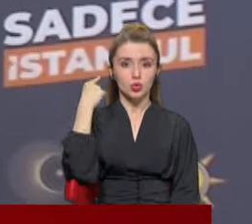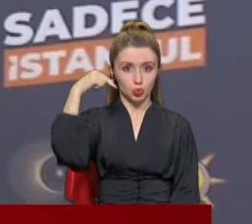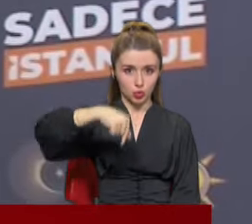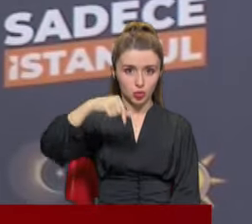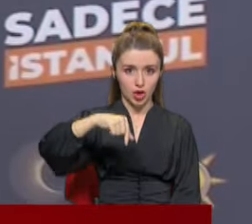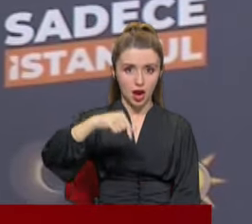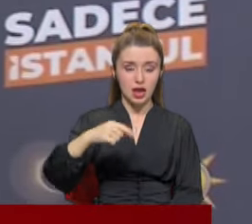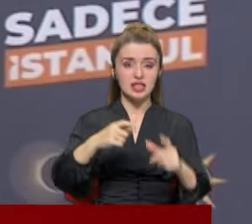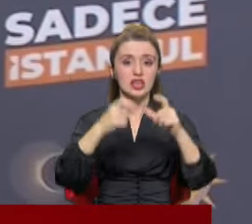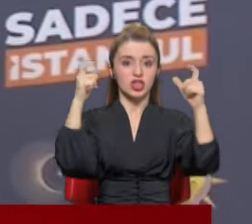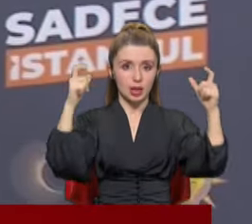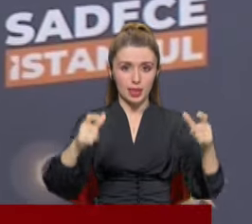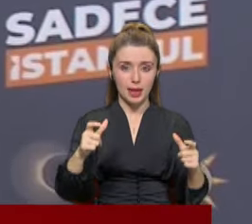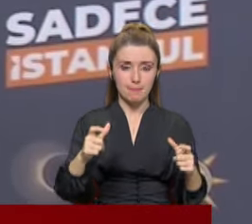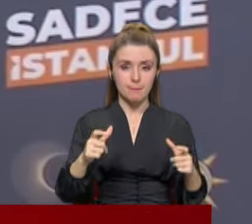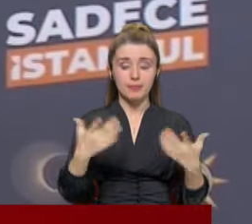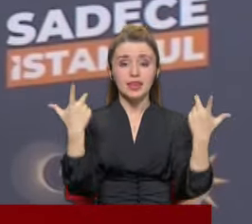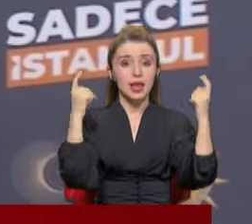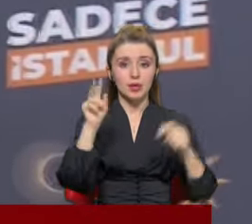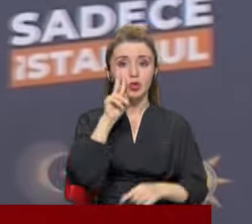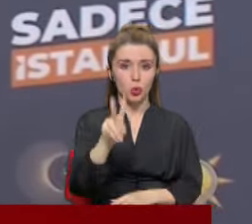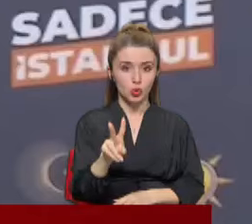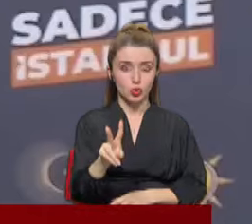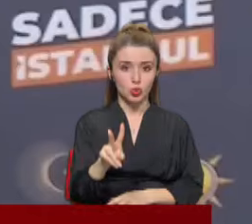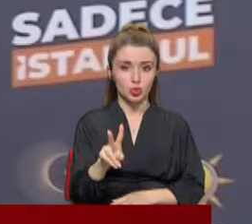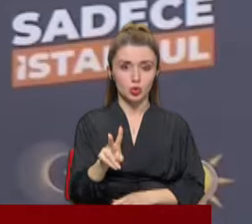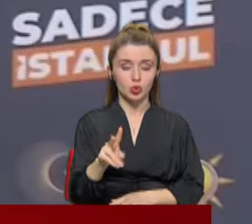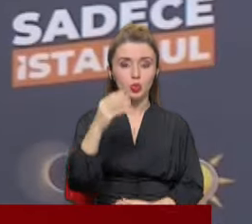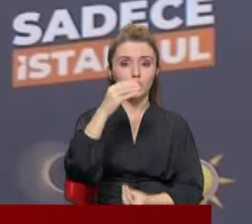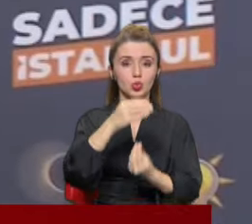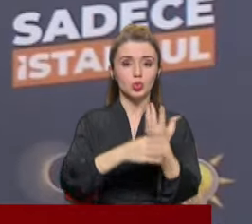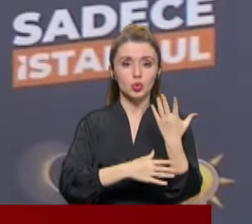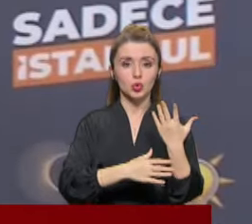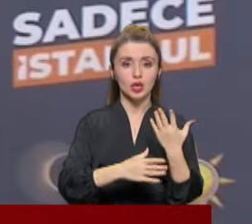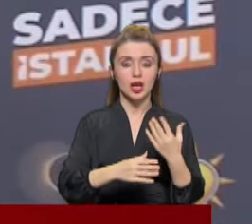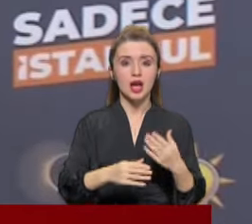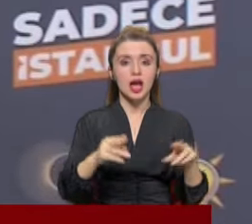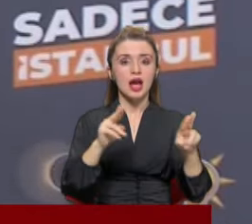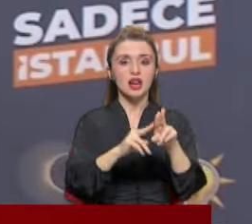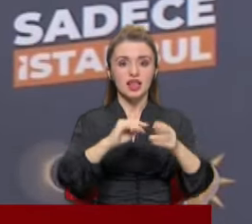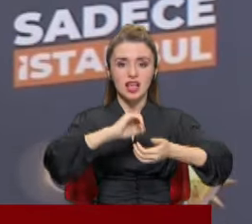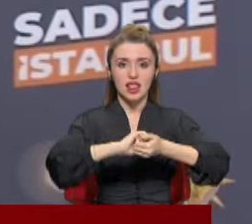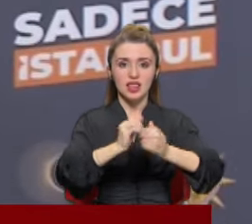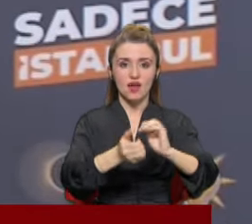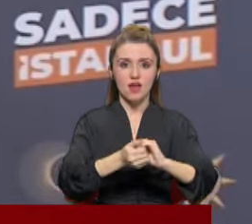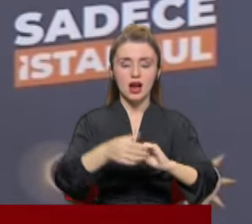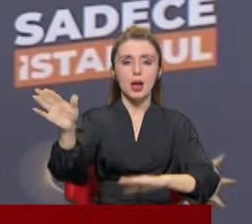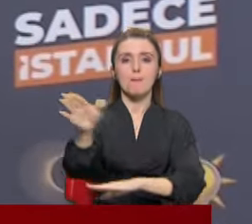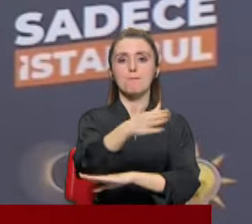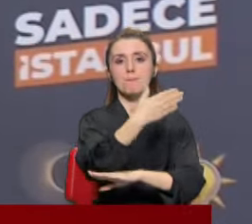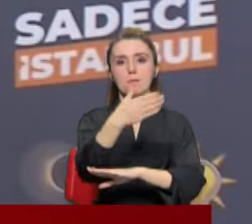burada Sancaktepe'de ne yaptıklarını gördük. Kurdukları Kandil İttifakı'nın